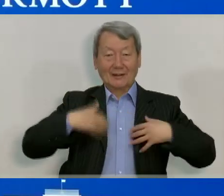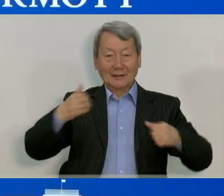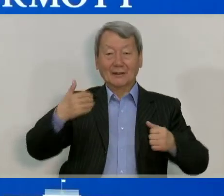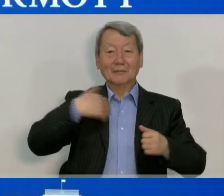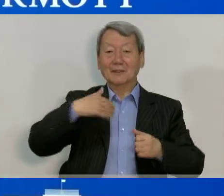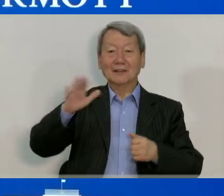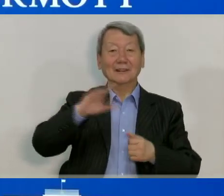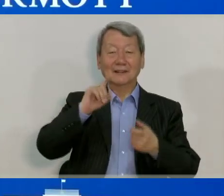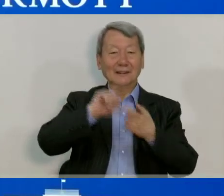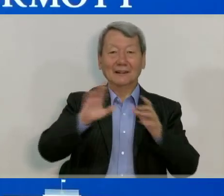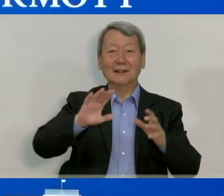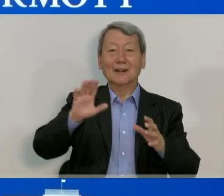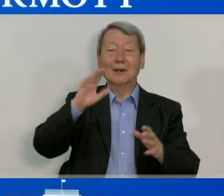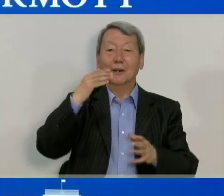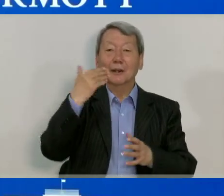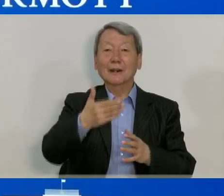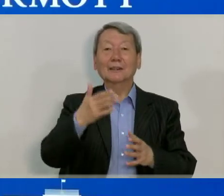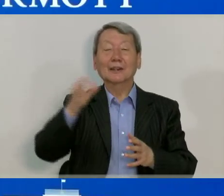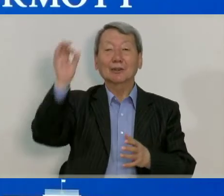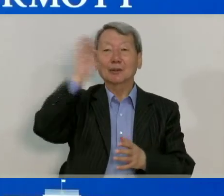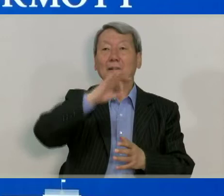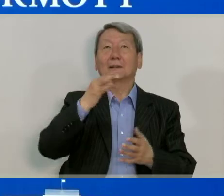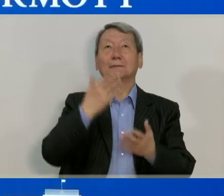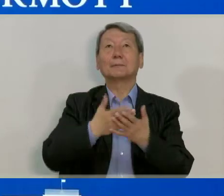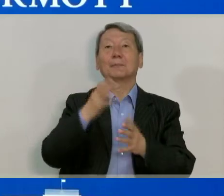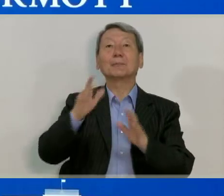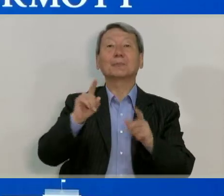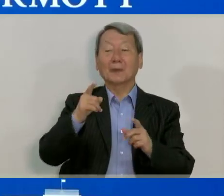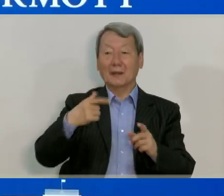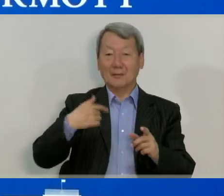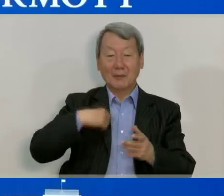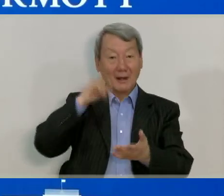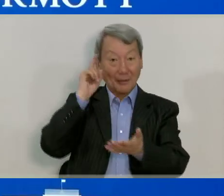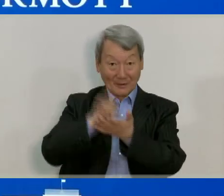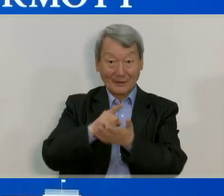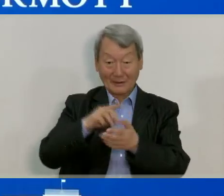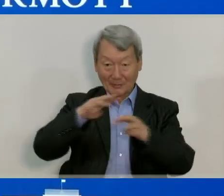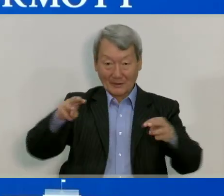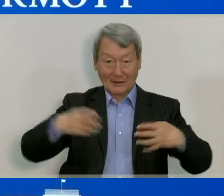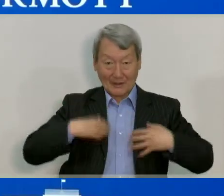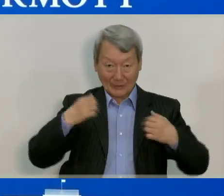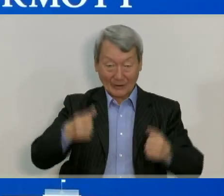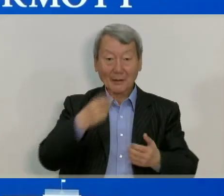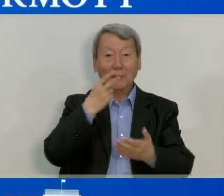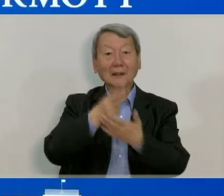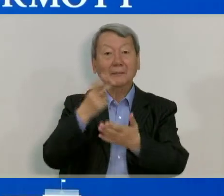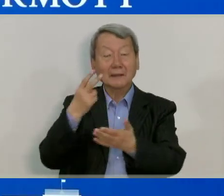какими-то цифровыми показателями или так, потому что мы должны там